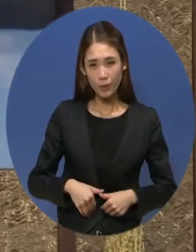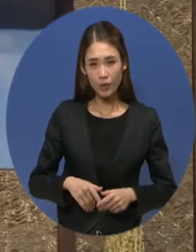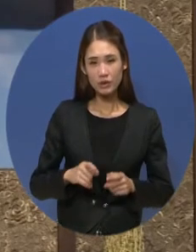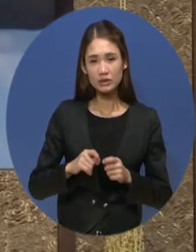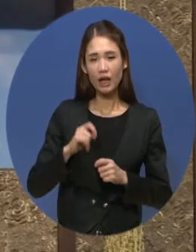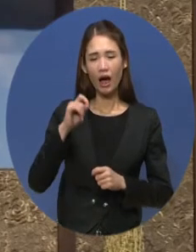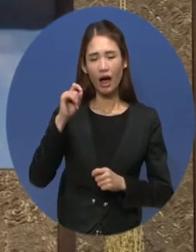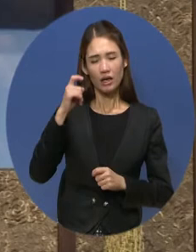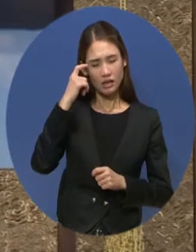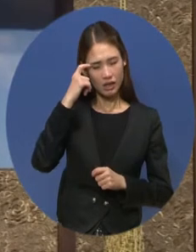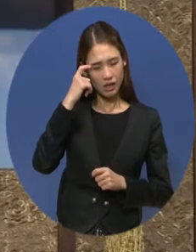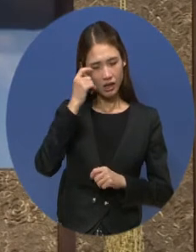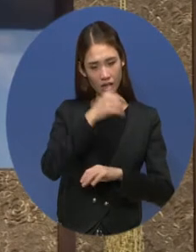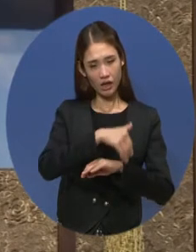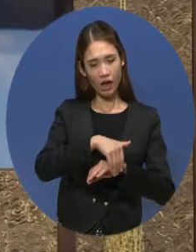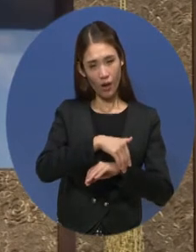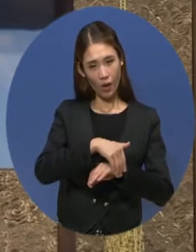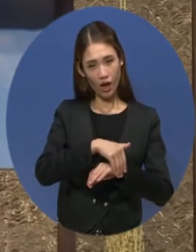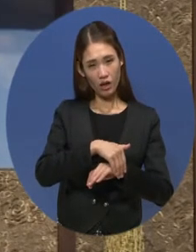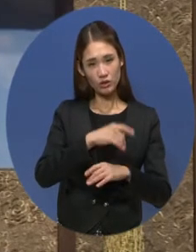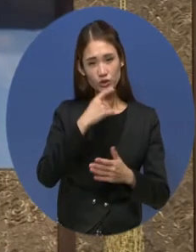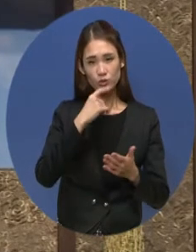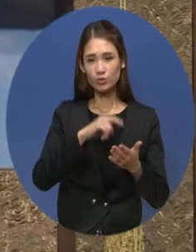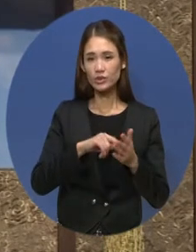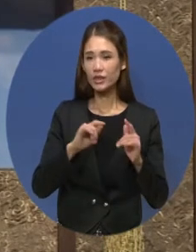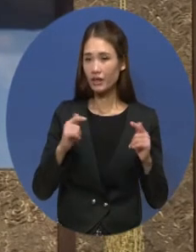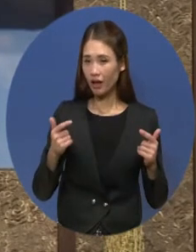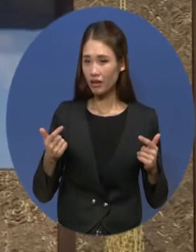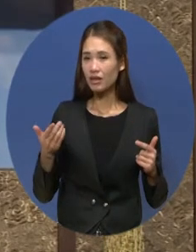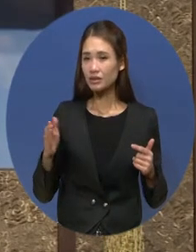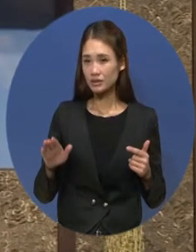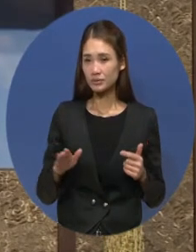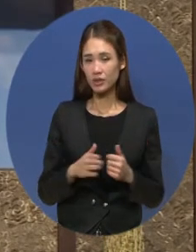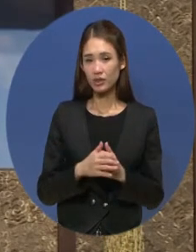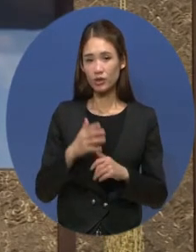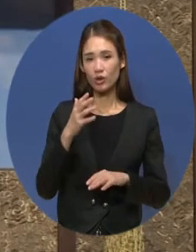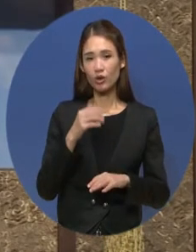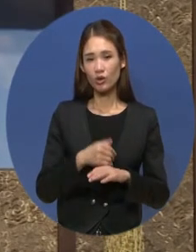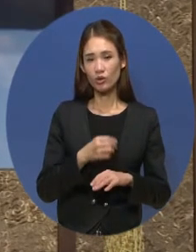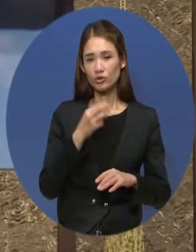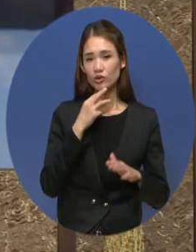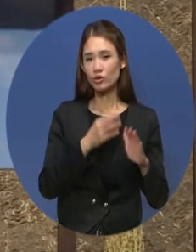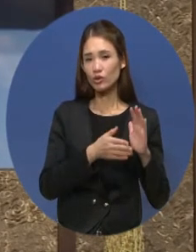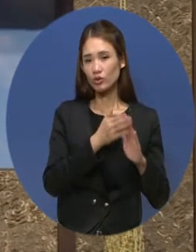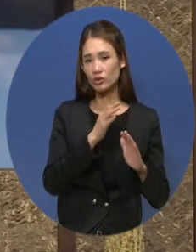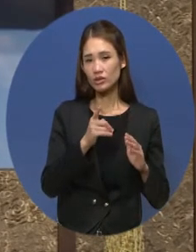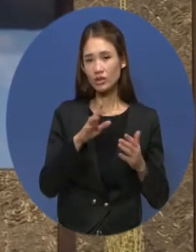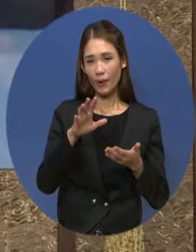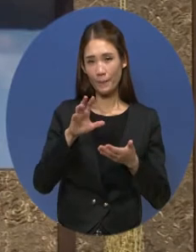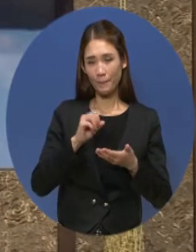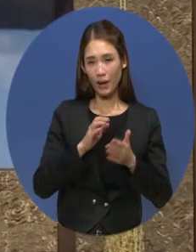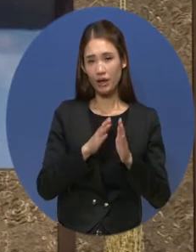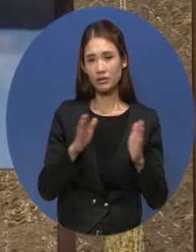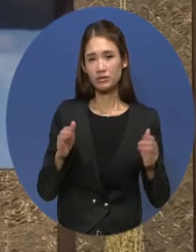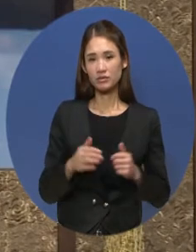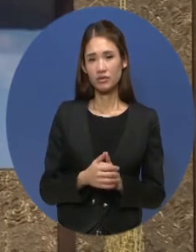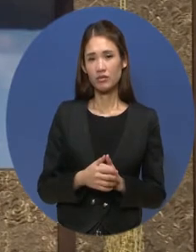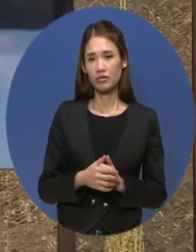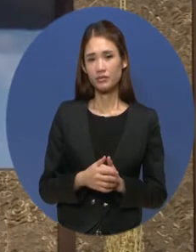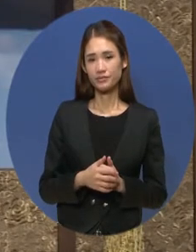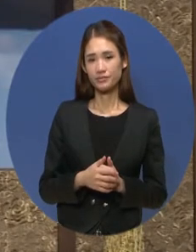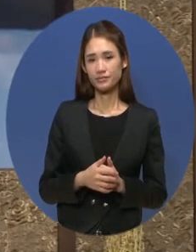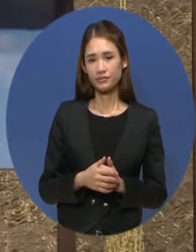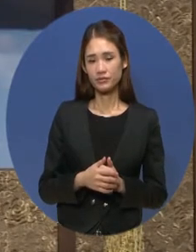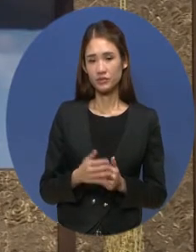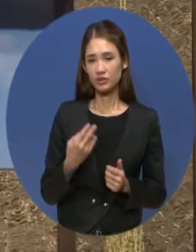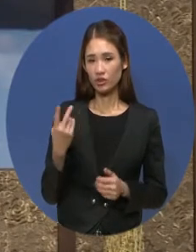계획들을 세워 나가는 게 쉽지만은 않아 않았지만 억 열변 이제 서울시에서 그걸 받아들이기 시작했습니다 그래서 아